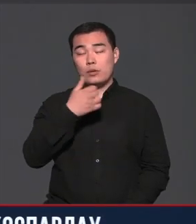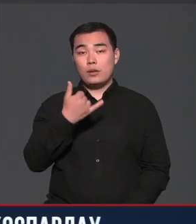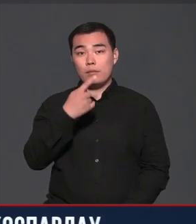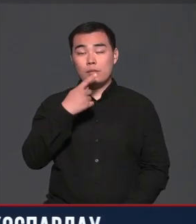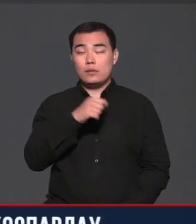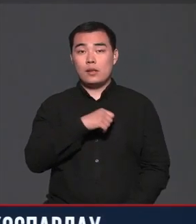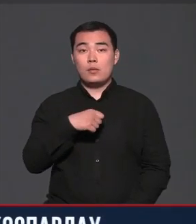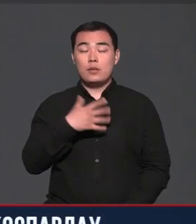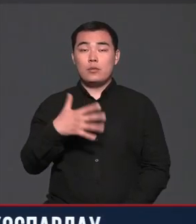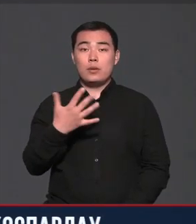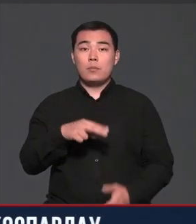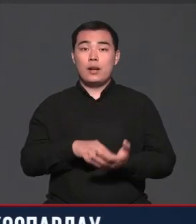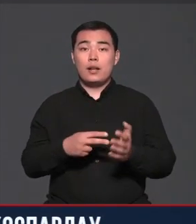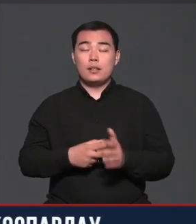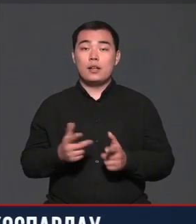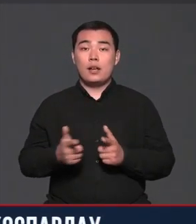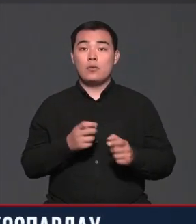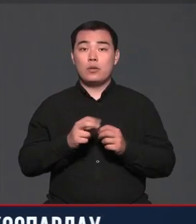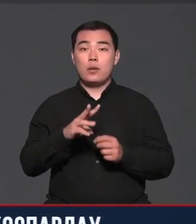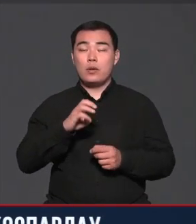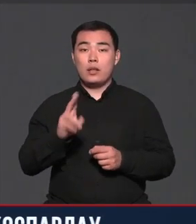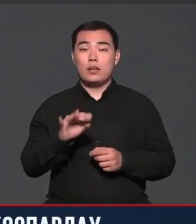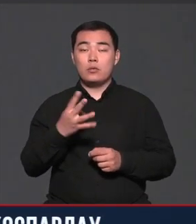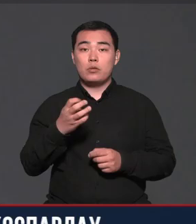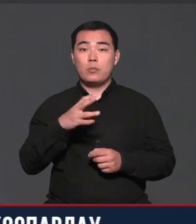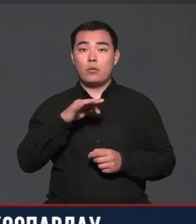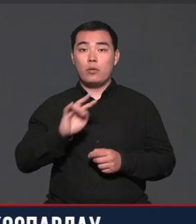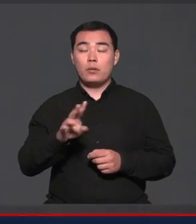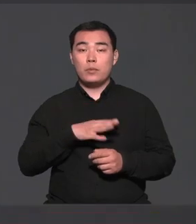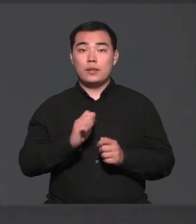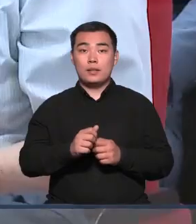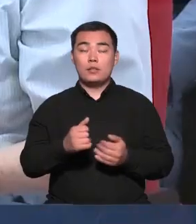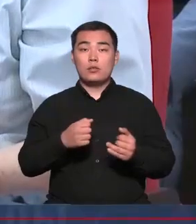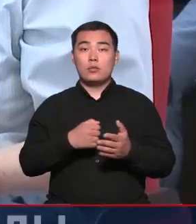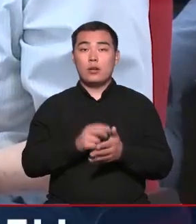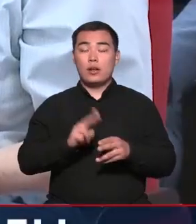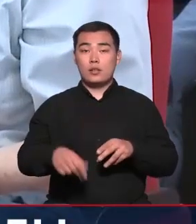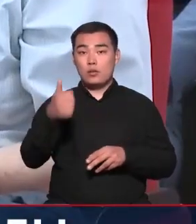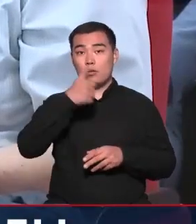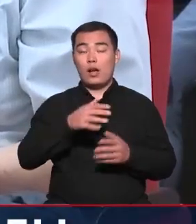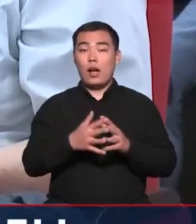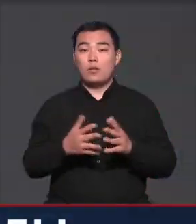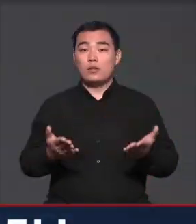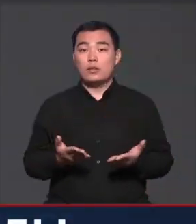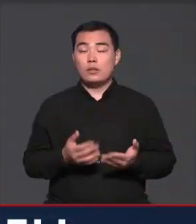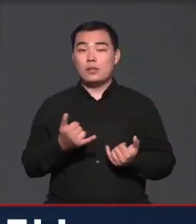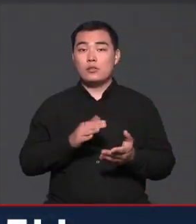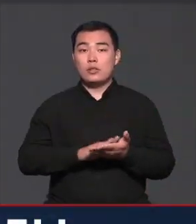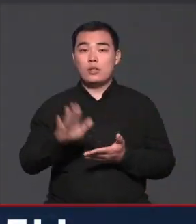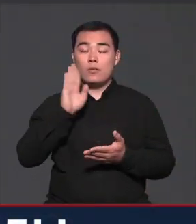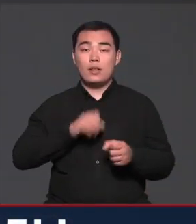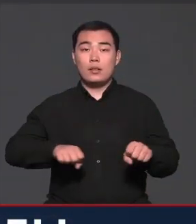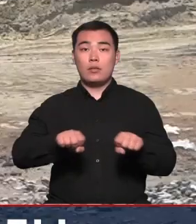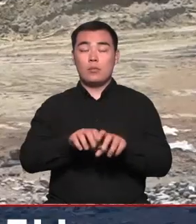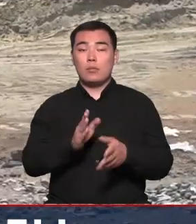Биыл 55 жобаны жүзеге асыруға 12 миллиард 400 миллион теңге бөлінген. Жыл соңына дейін ауыл тұрғындарының 90% таза сумен